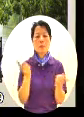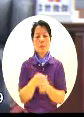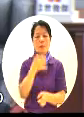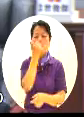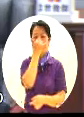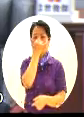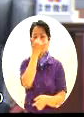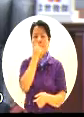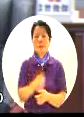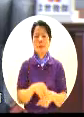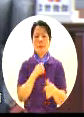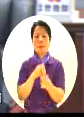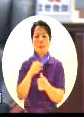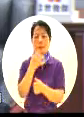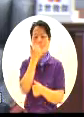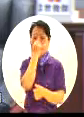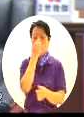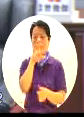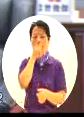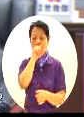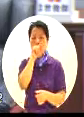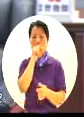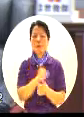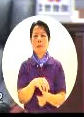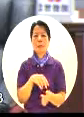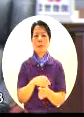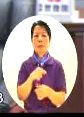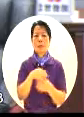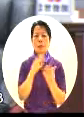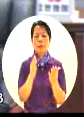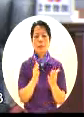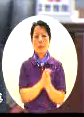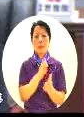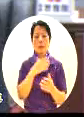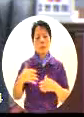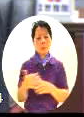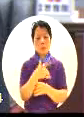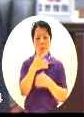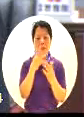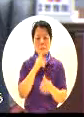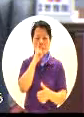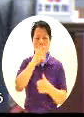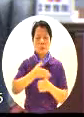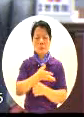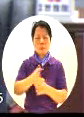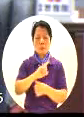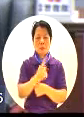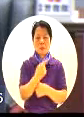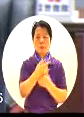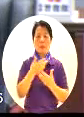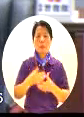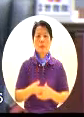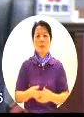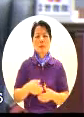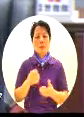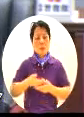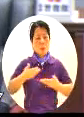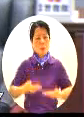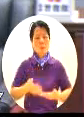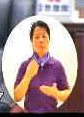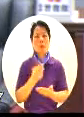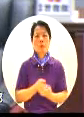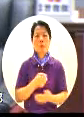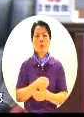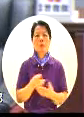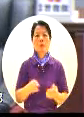哈，啊咧饲鸡啦哈，饲鱼啊所在哈，啊遐污染源哈，非常非常的严重哈。结